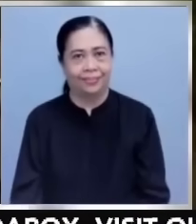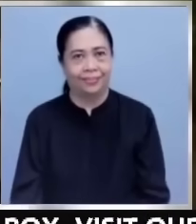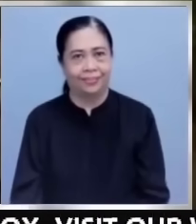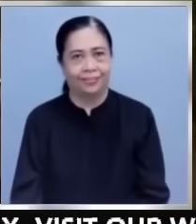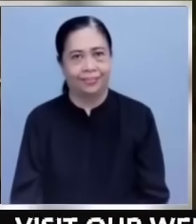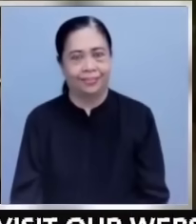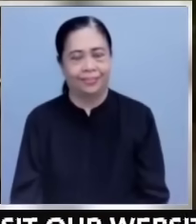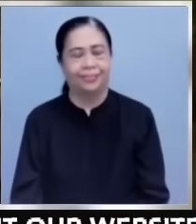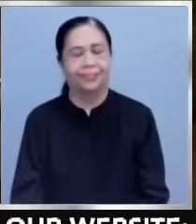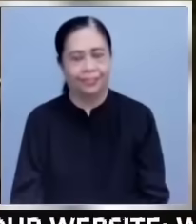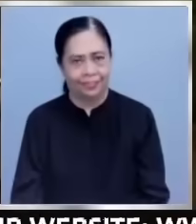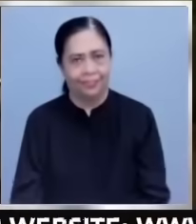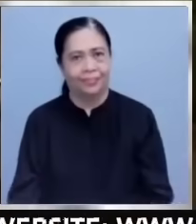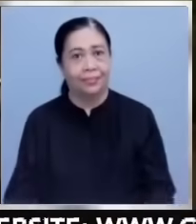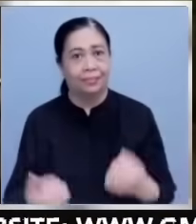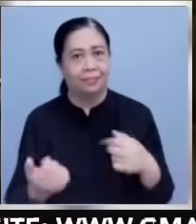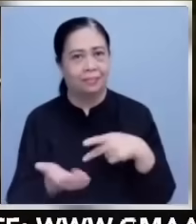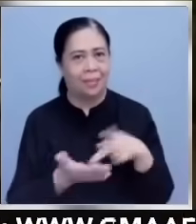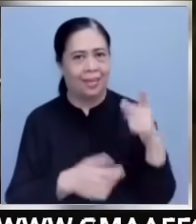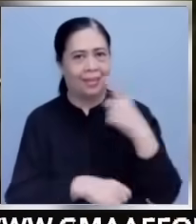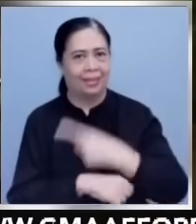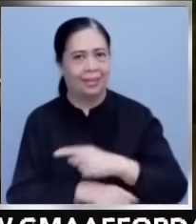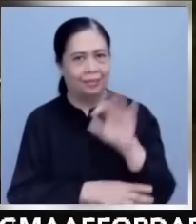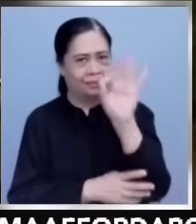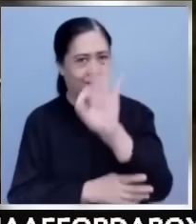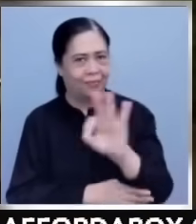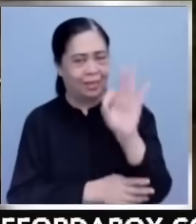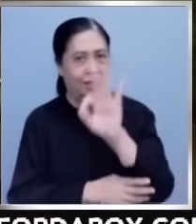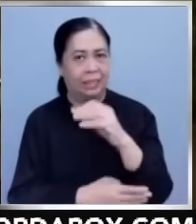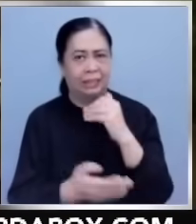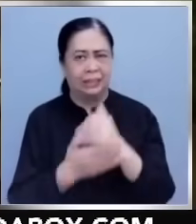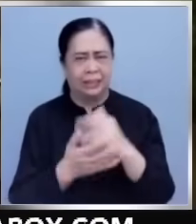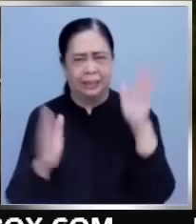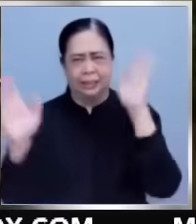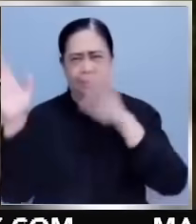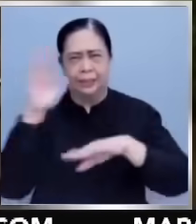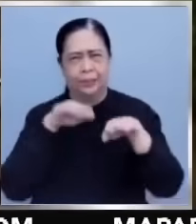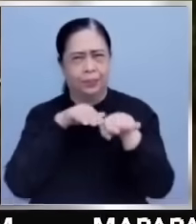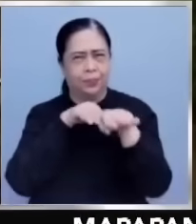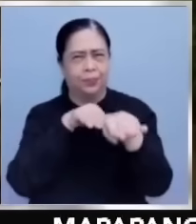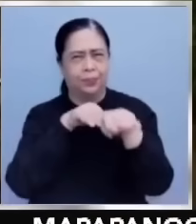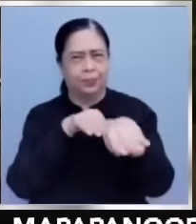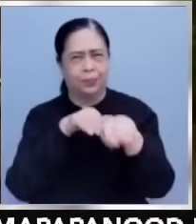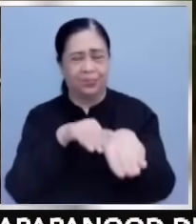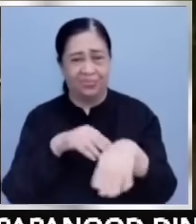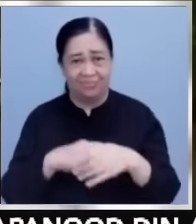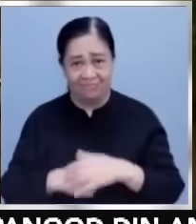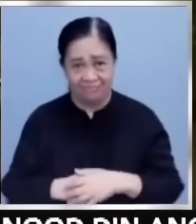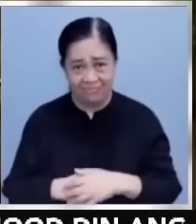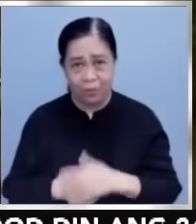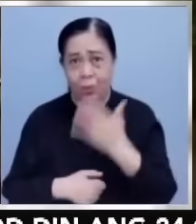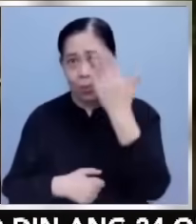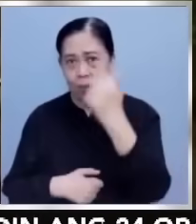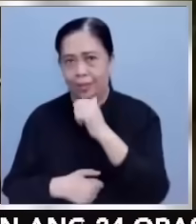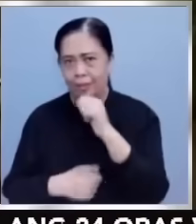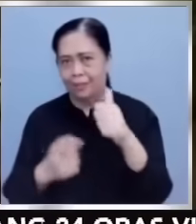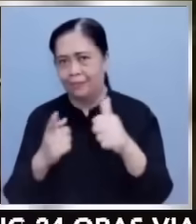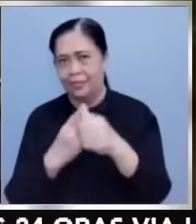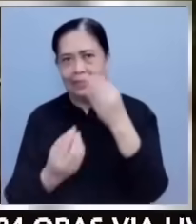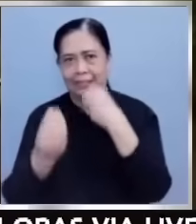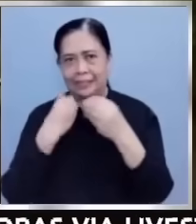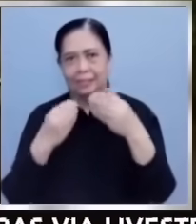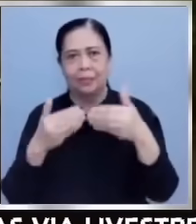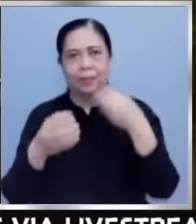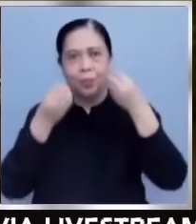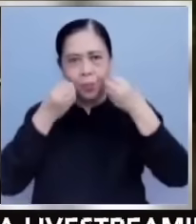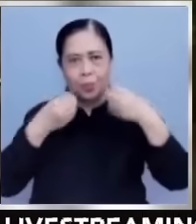Pia, ngayong Payday Friday, para iwas init ng ulo sa kalsada sa tindi ng traffic, kumain muna bago umuwi. Sabi